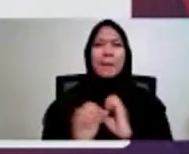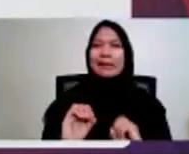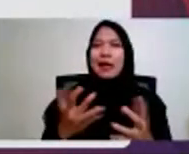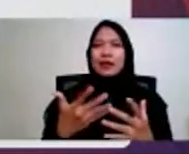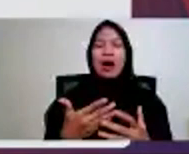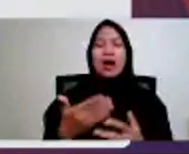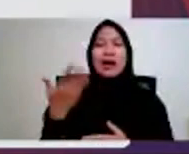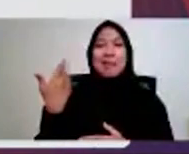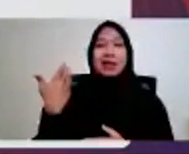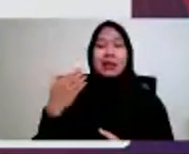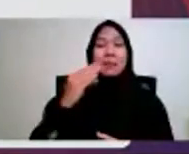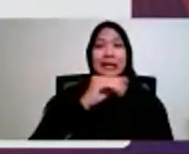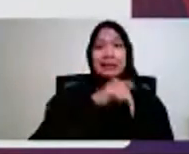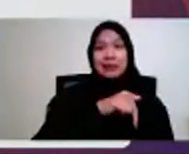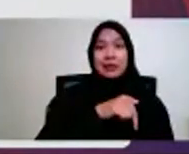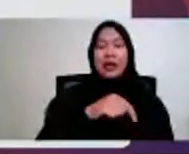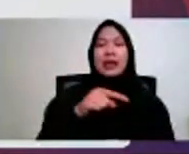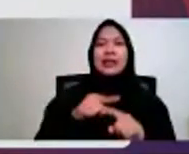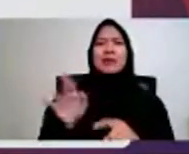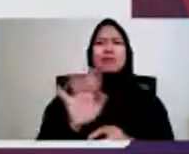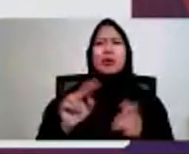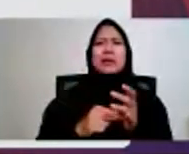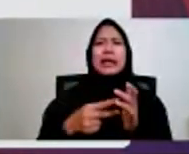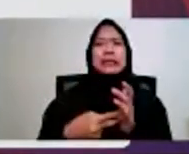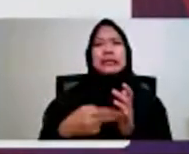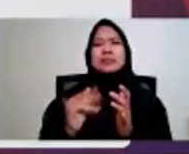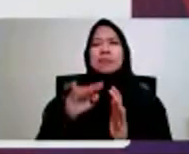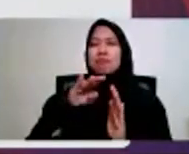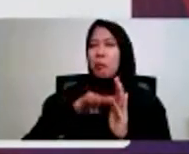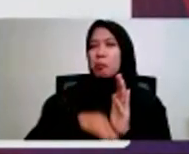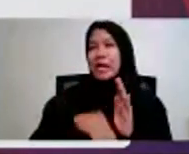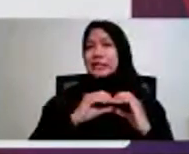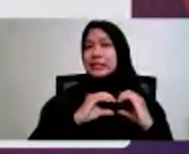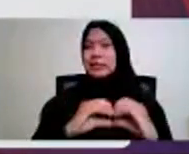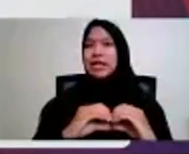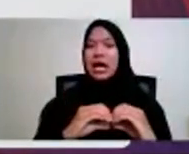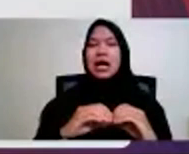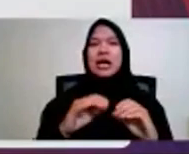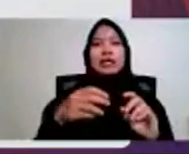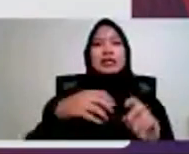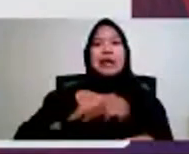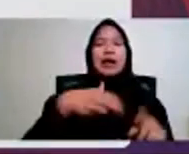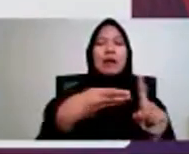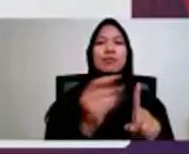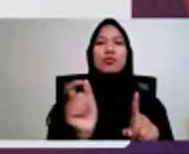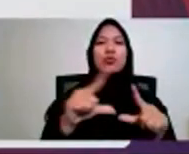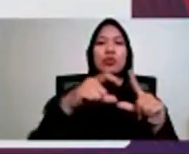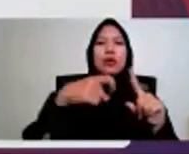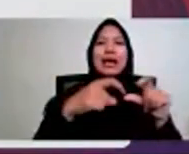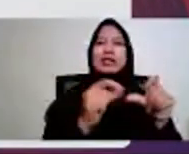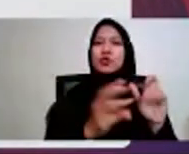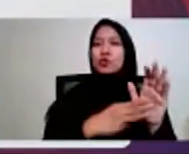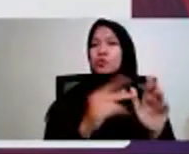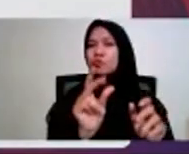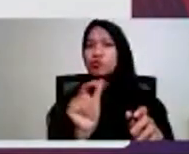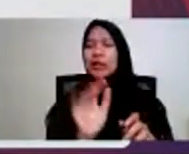pagi ini tapi itu bukan berarti mengurangi cinta kami kepada bulaksumur cinta kami kepada UGM